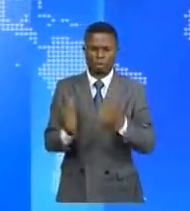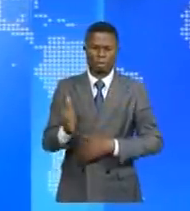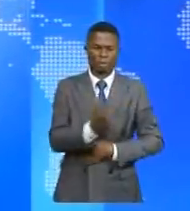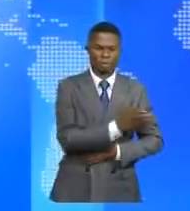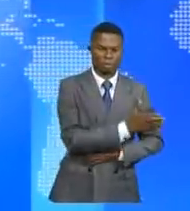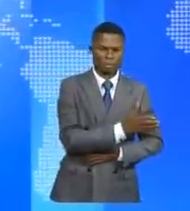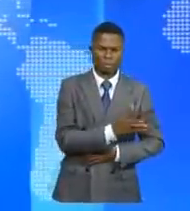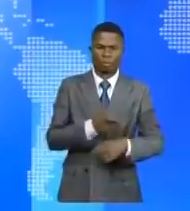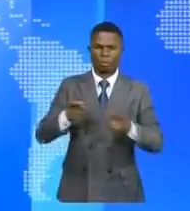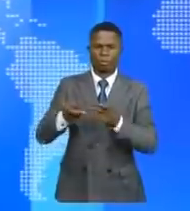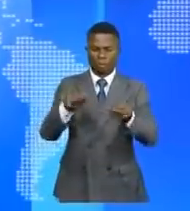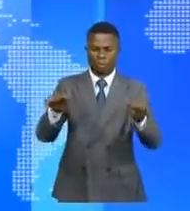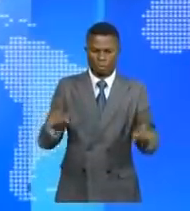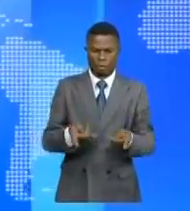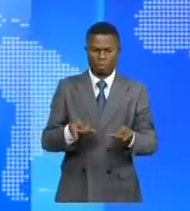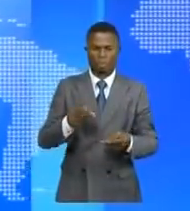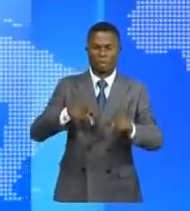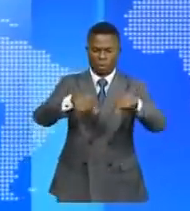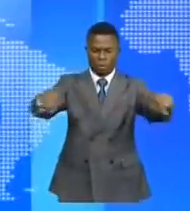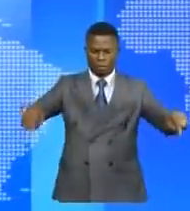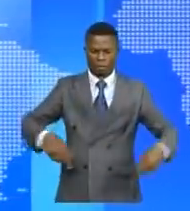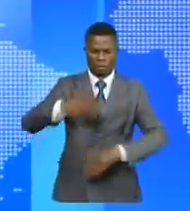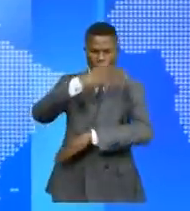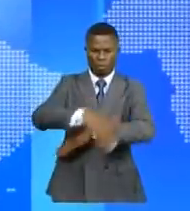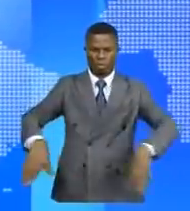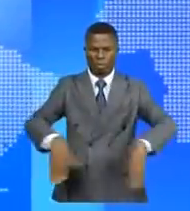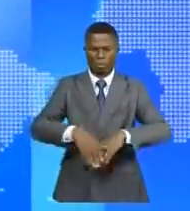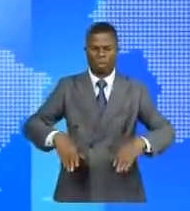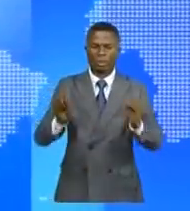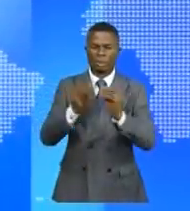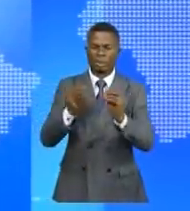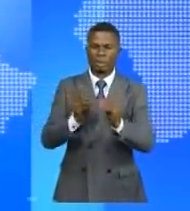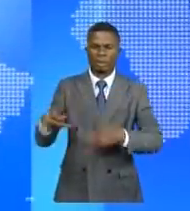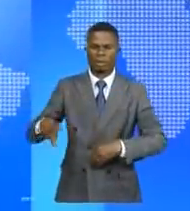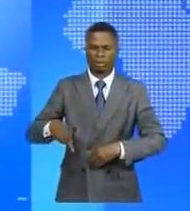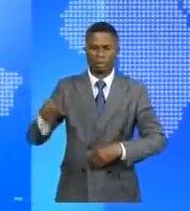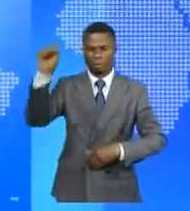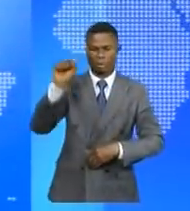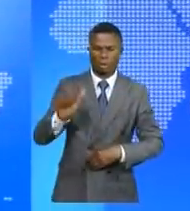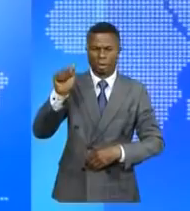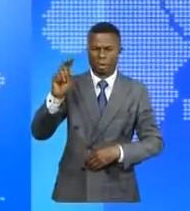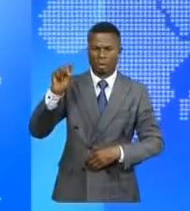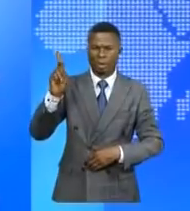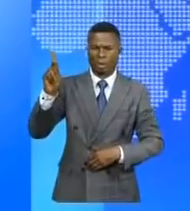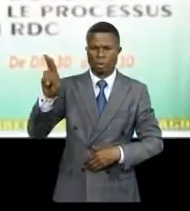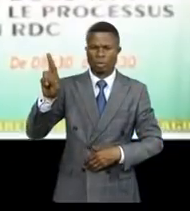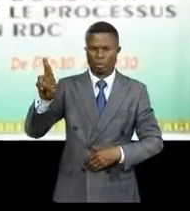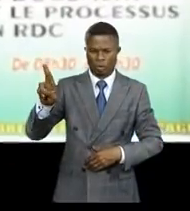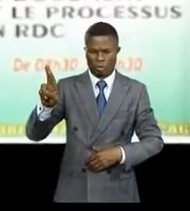Et la gestion des sites des affaires foncières, c'est l'essentiel d'un atelier tenu dans la province du Sankoro. Les détails dans ce